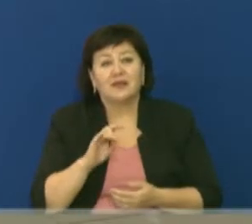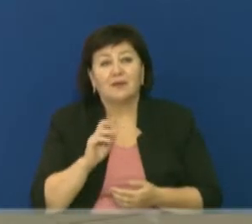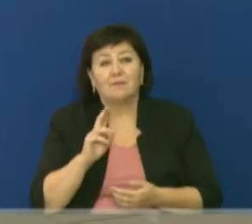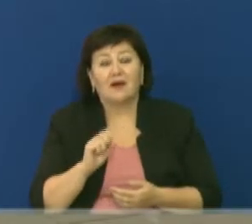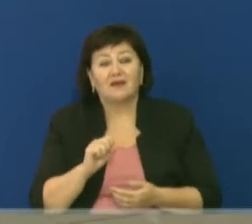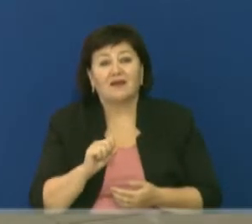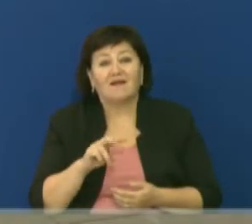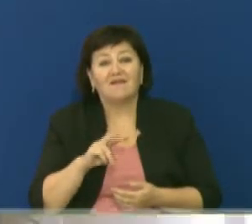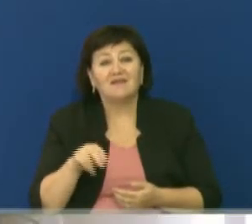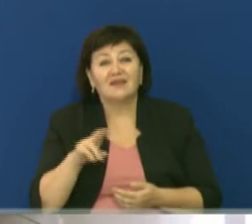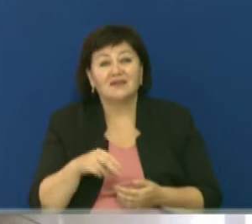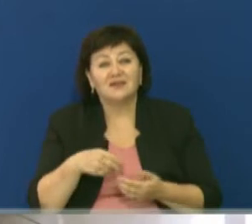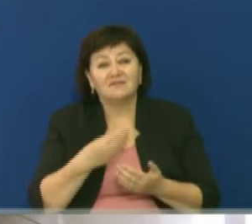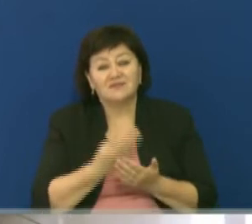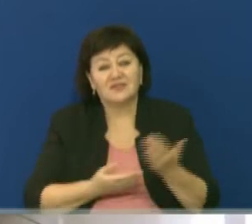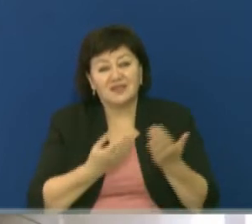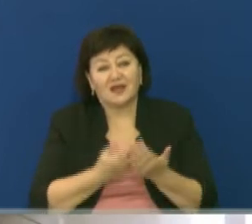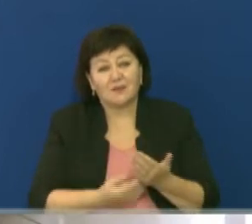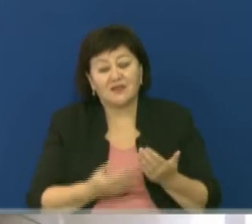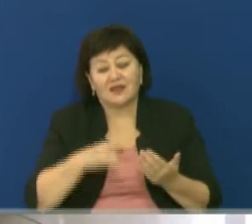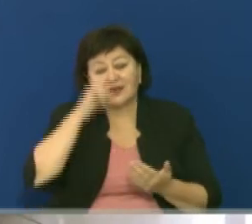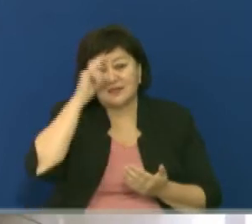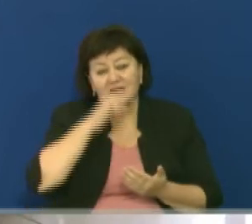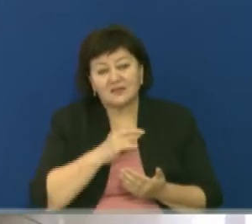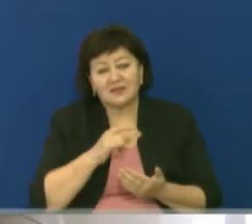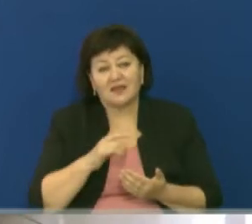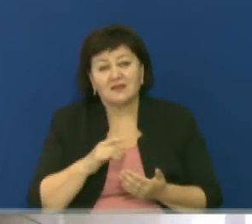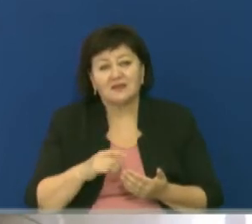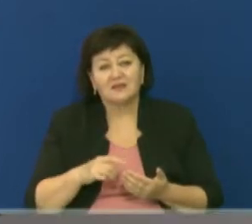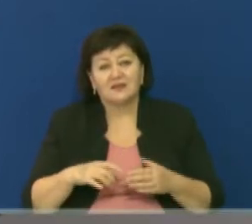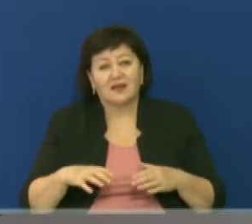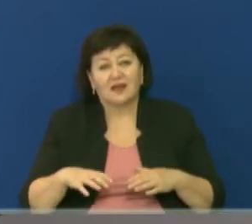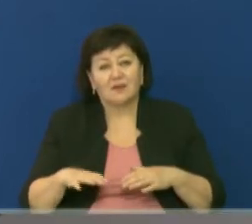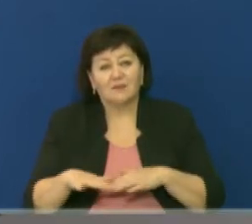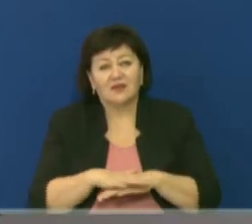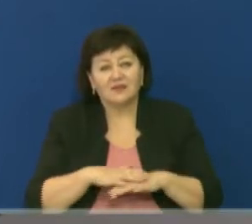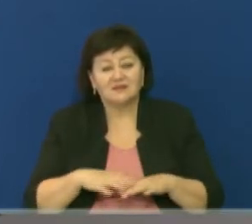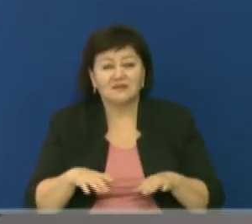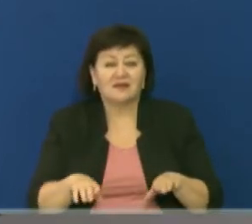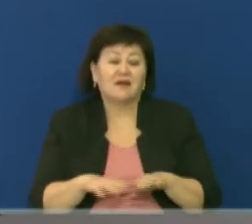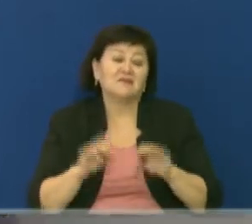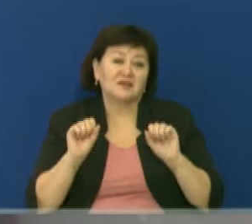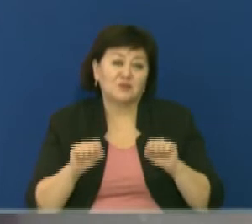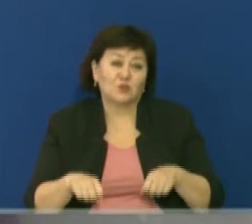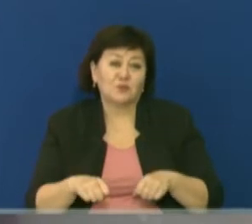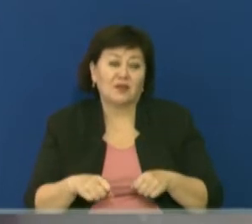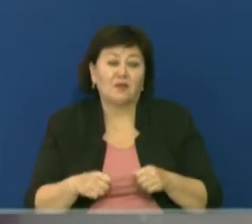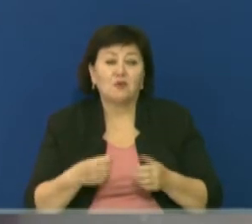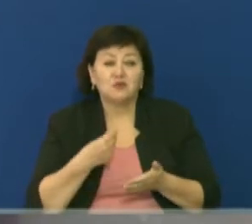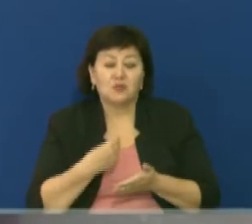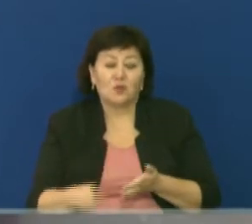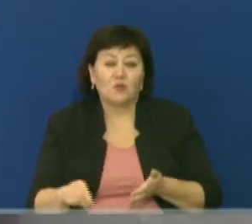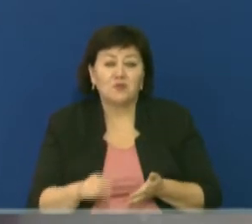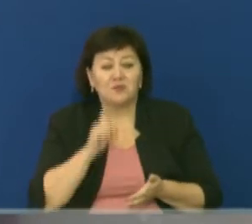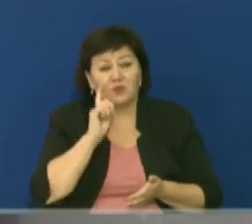автомобилей «Лада» уже зарекомендовала себя на казахстанском рынке как самый доступный и безопасный автомобиль, который можно приобрести по довольно выгодной